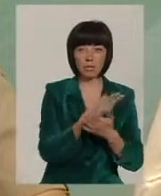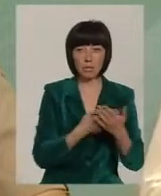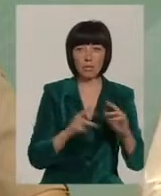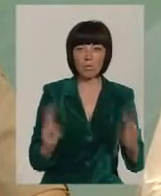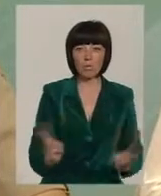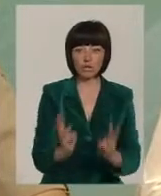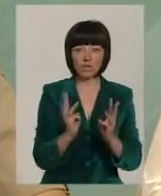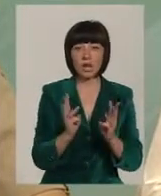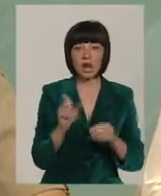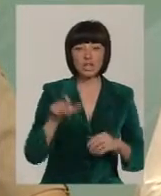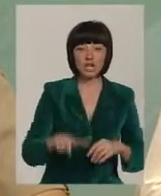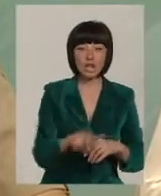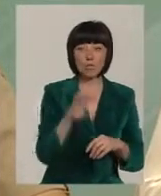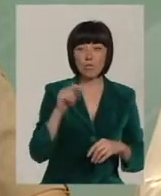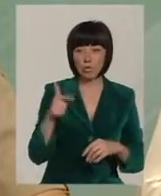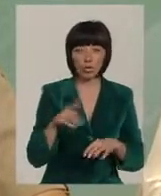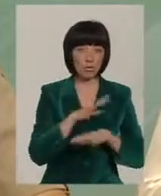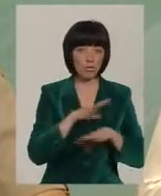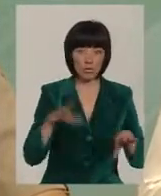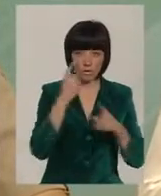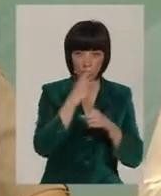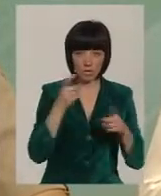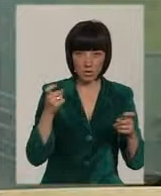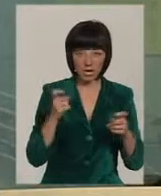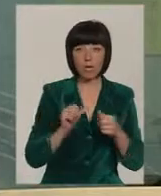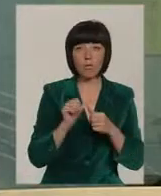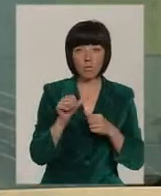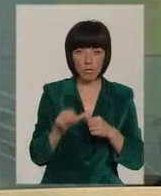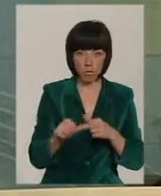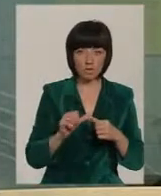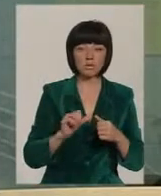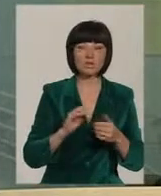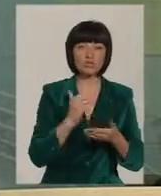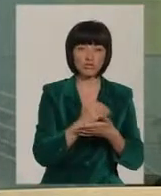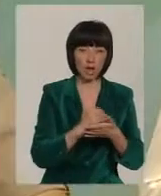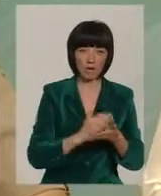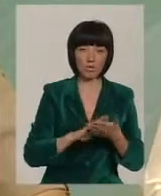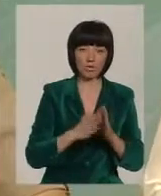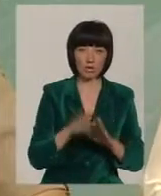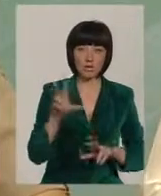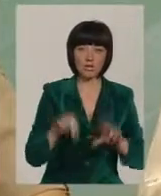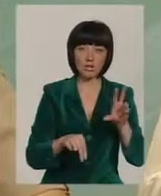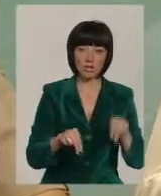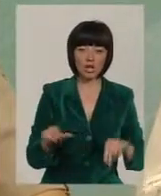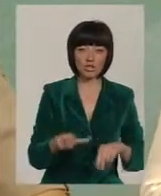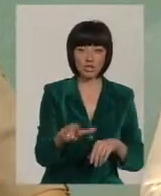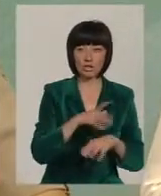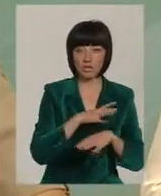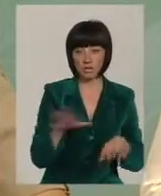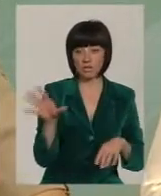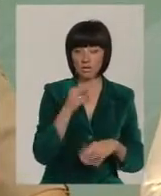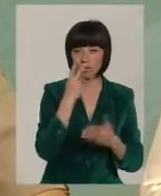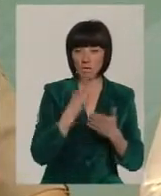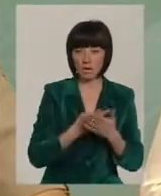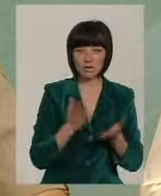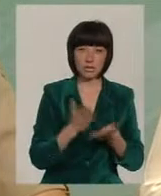пожеж, проче за річку Південний Буг не було. Тобто позаштатні ситуації. Можна вважати, в річці не було. Хоча ми всі бачили,